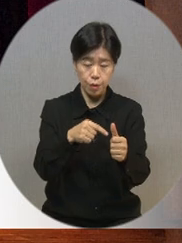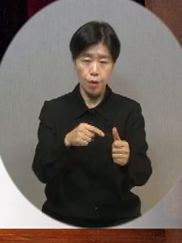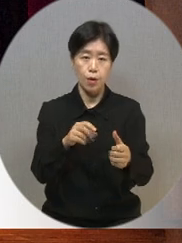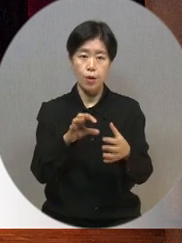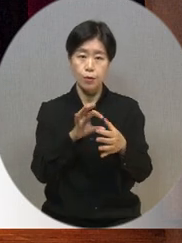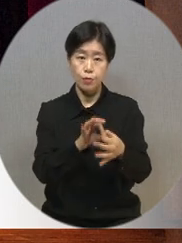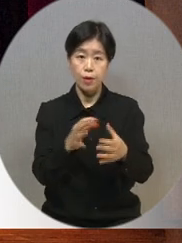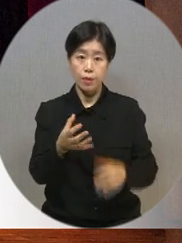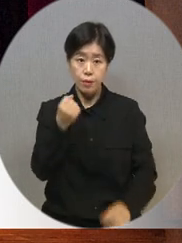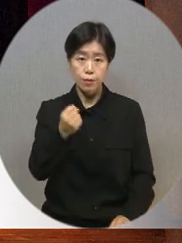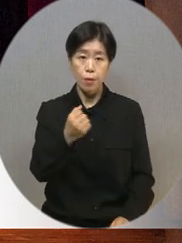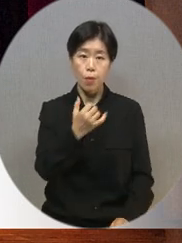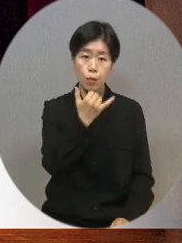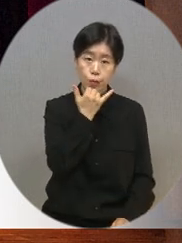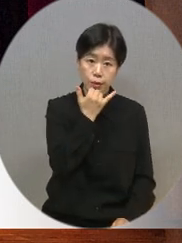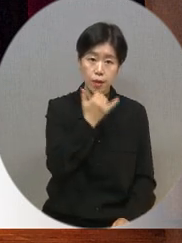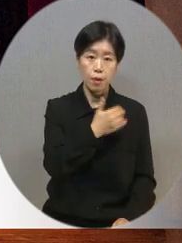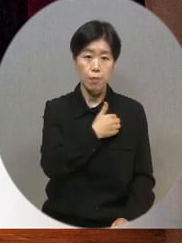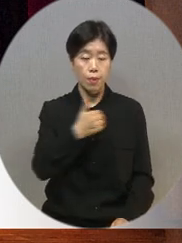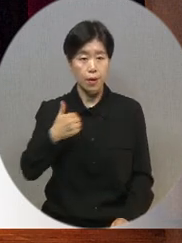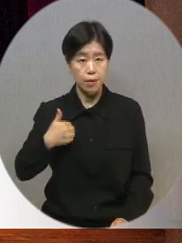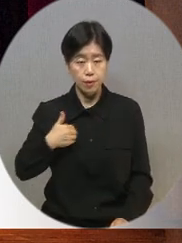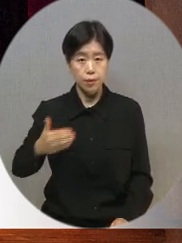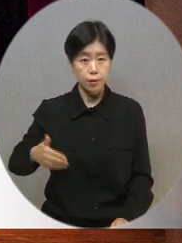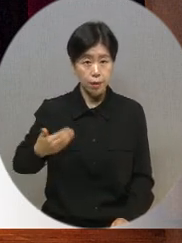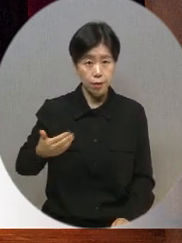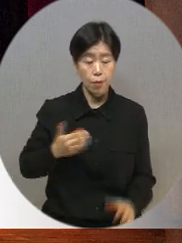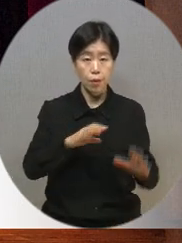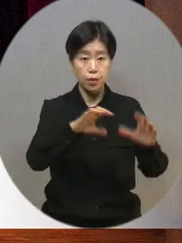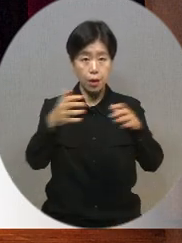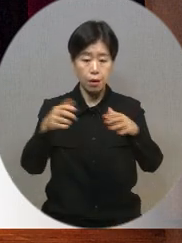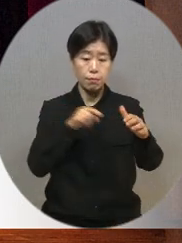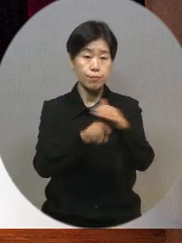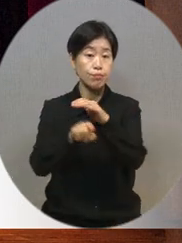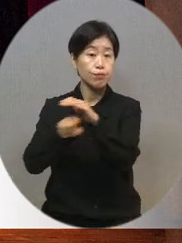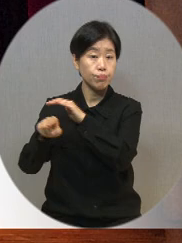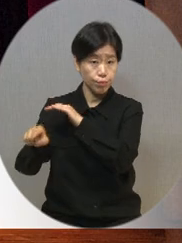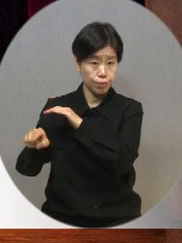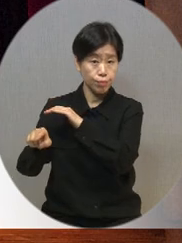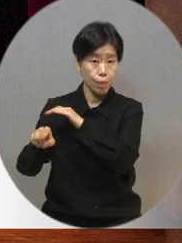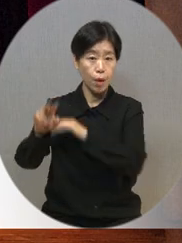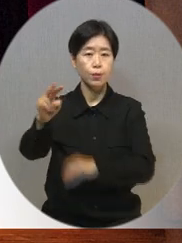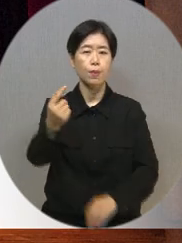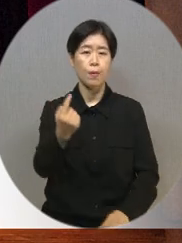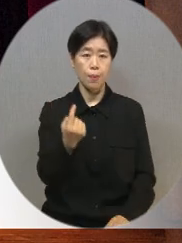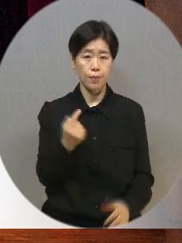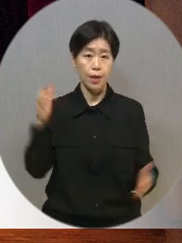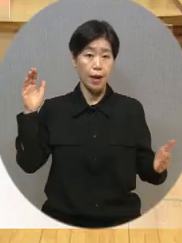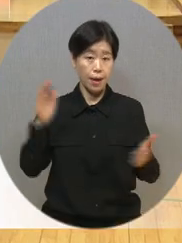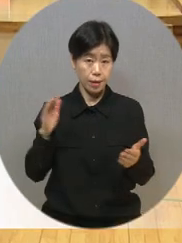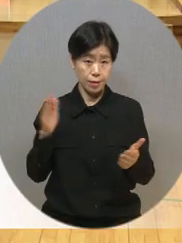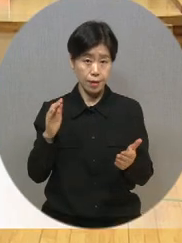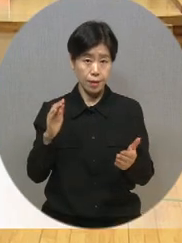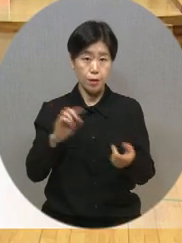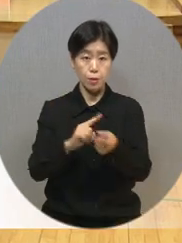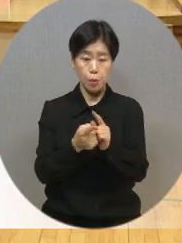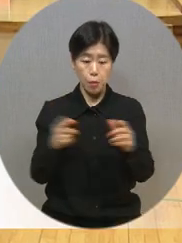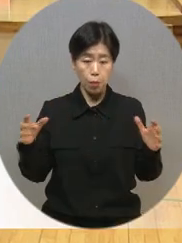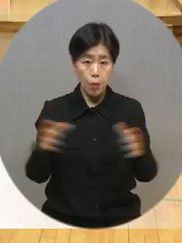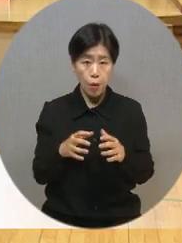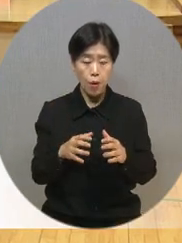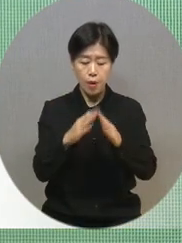폴란드 아우슈비츠 수용소, 체코 프라하 바츨라프 광장 등을 탐방하고 돌아온 학생들이 전남의